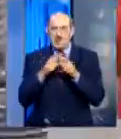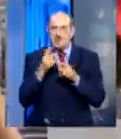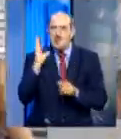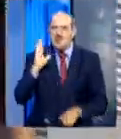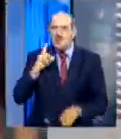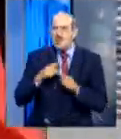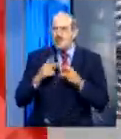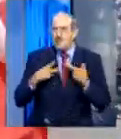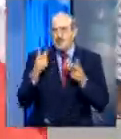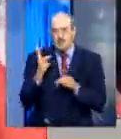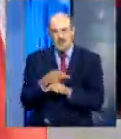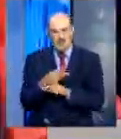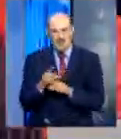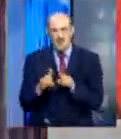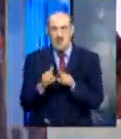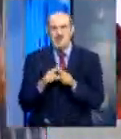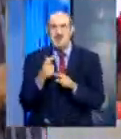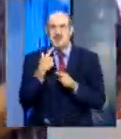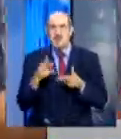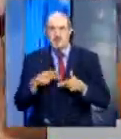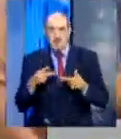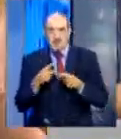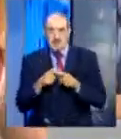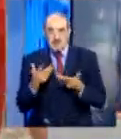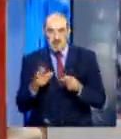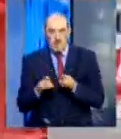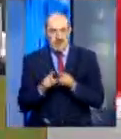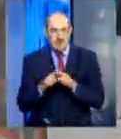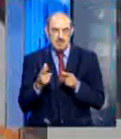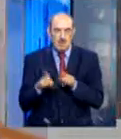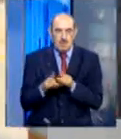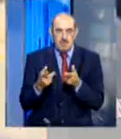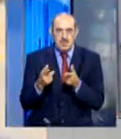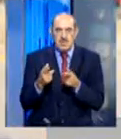حينما دفنهم أحياء في مقابر جماعية،